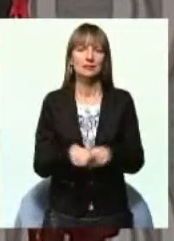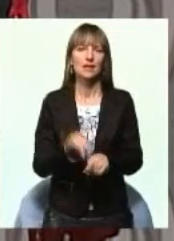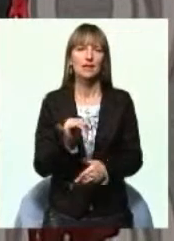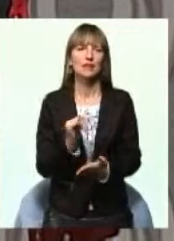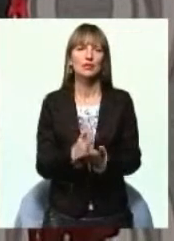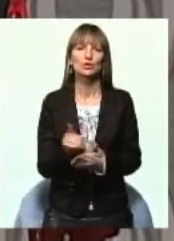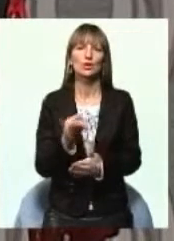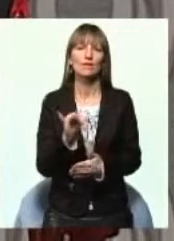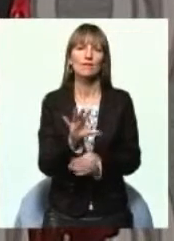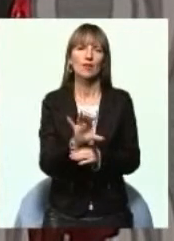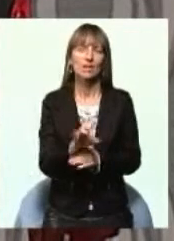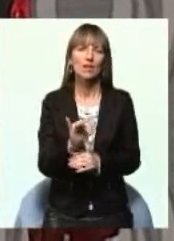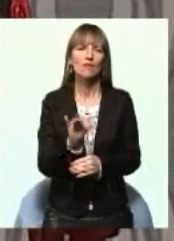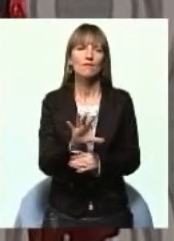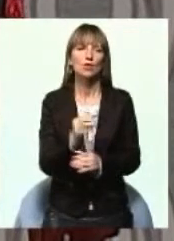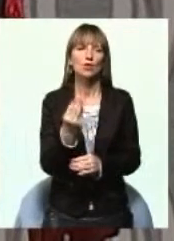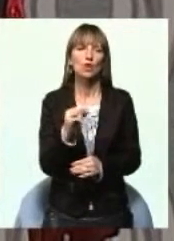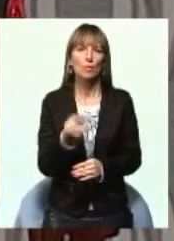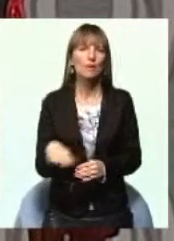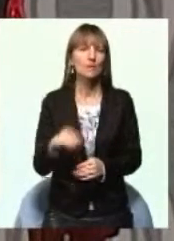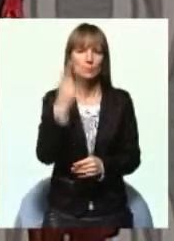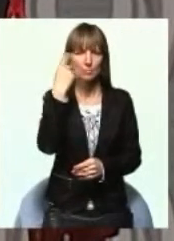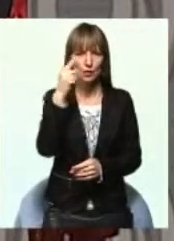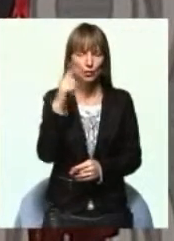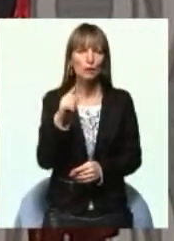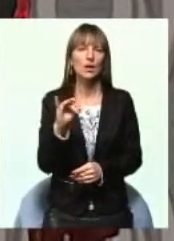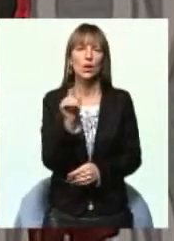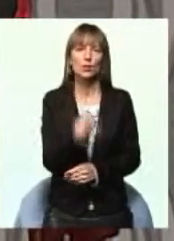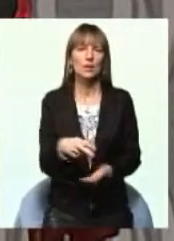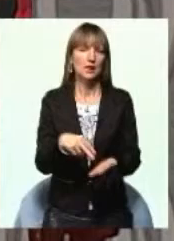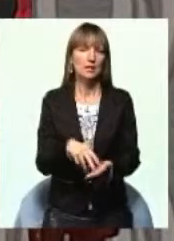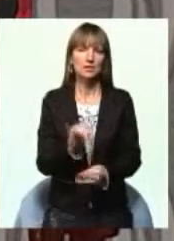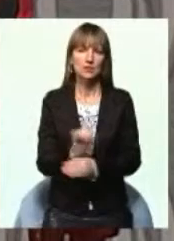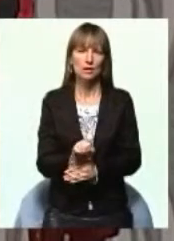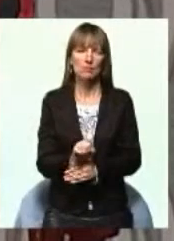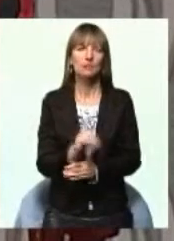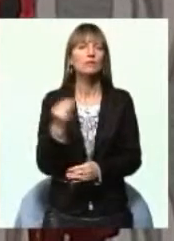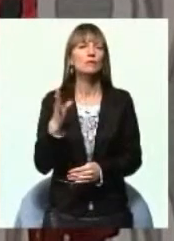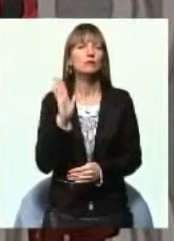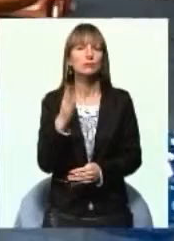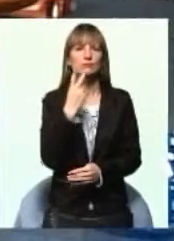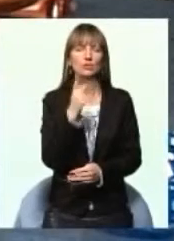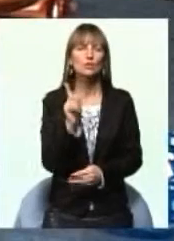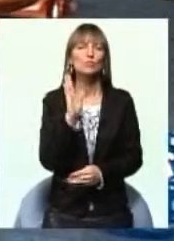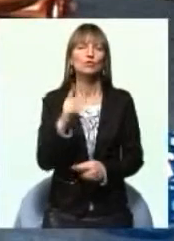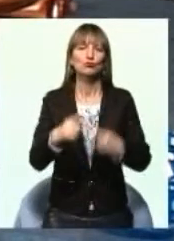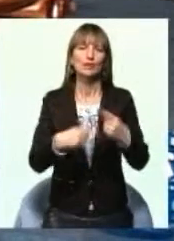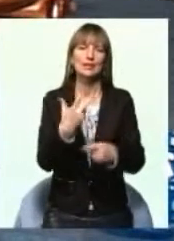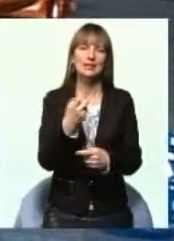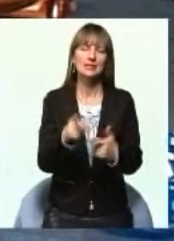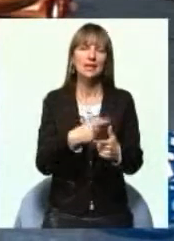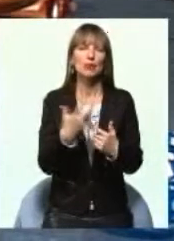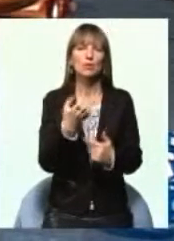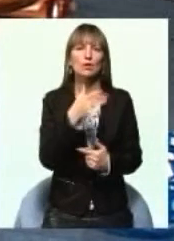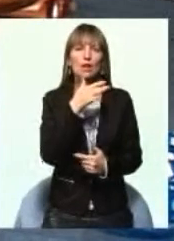і фотографія, і фотошоп, все ми придумуємо, і щодня людство не стоїть на місці. І цікаво буде навіть споглянути, що буде через 300 або через 500